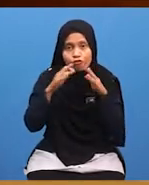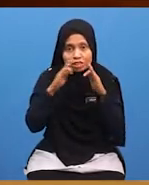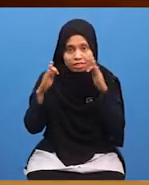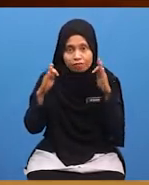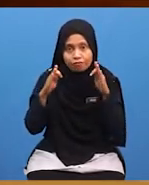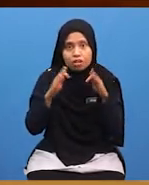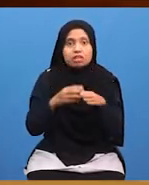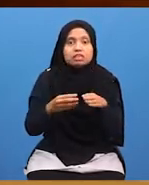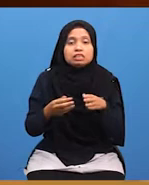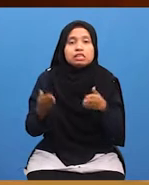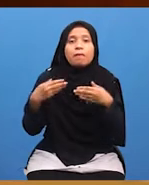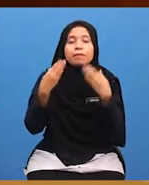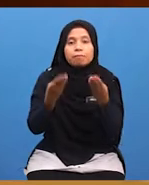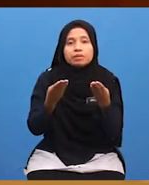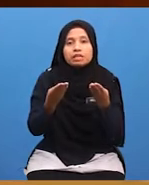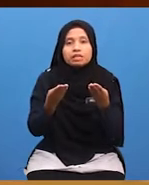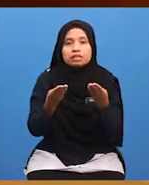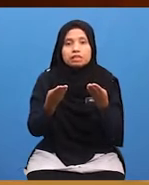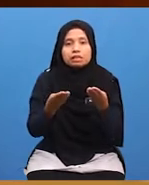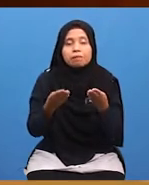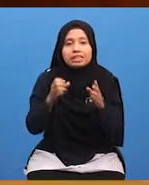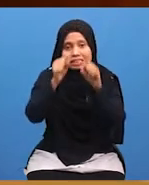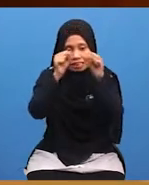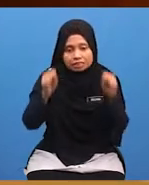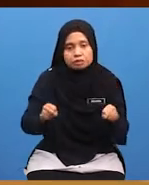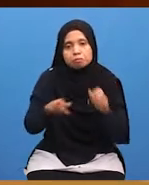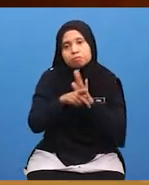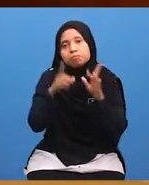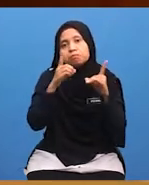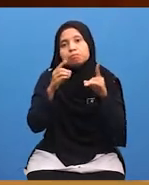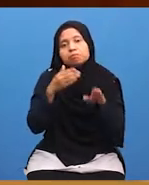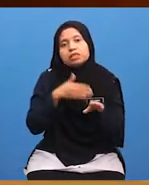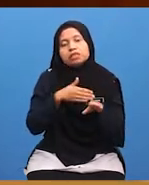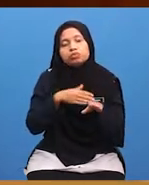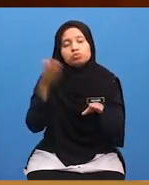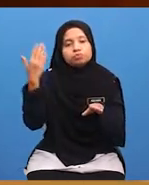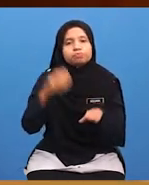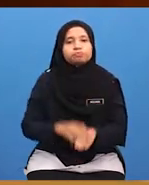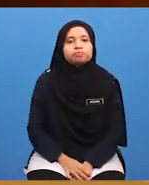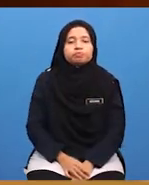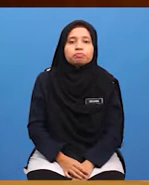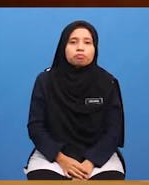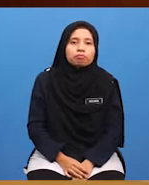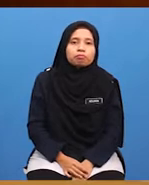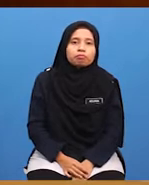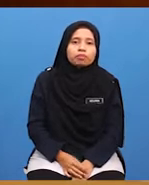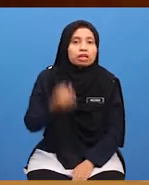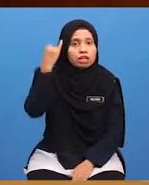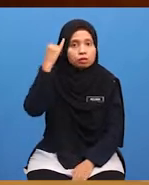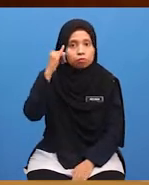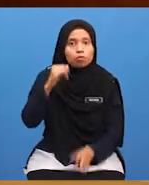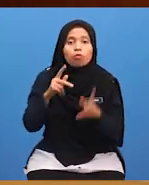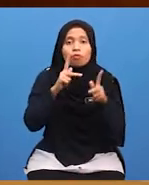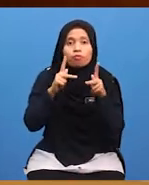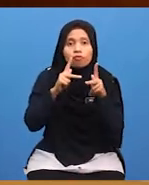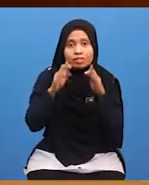menyumbang kepada perkembangan sistem pendidikan pada zaman Bani Umayyah. Ilmu